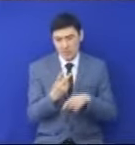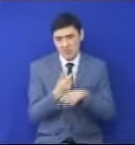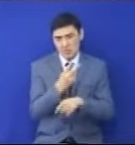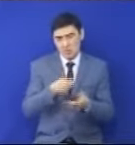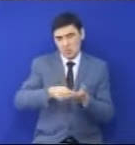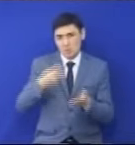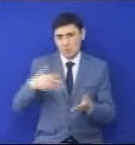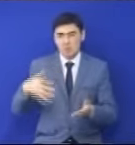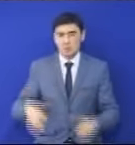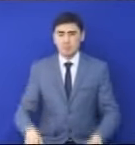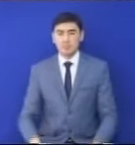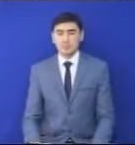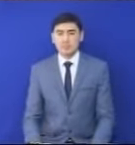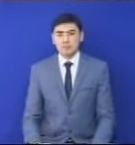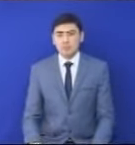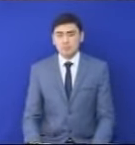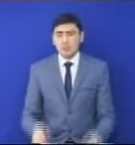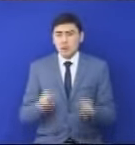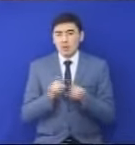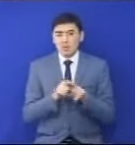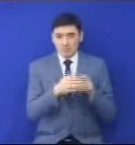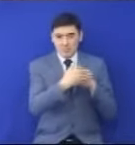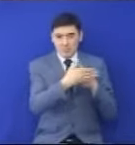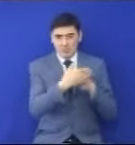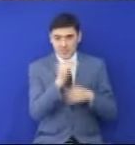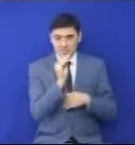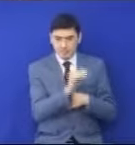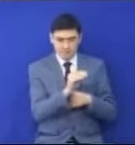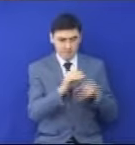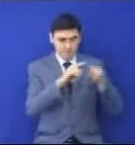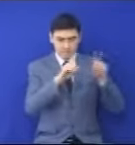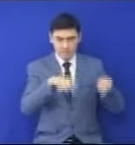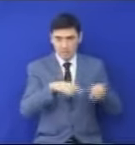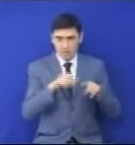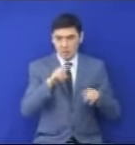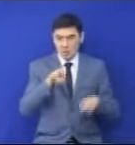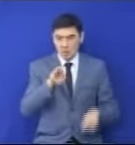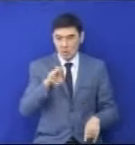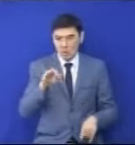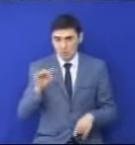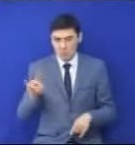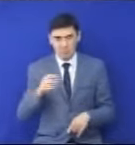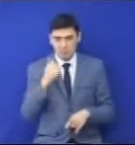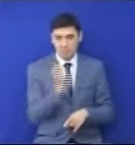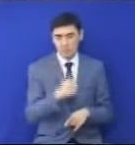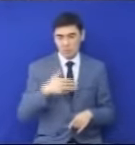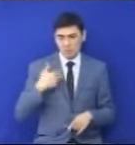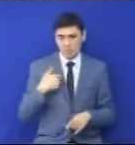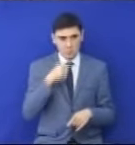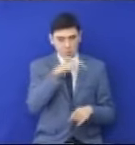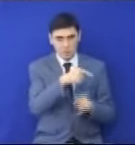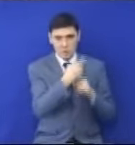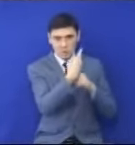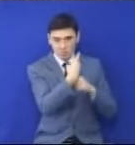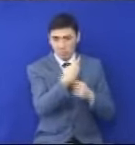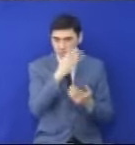Бұл есік бізге тиімді және қауіпсіздік ережелерін сақтайды. Арнайы камера орнатылған